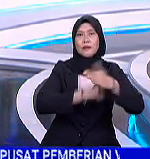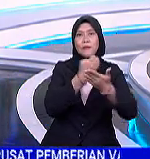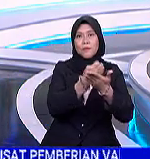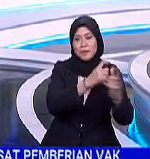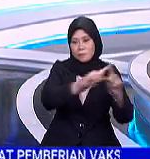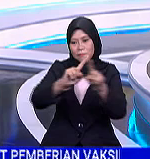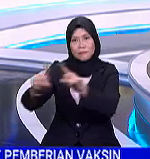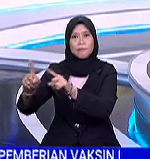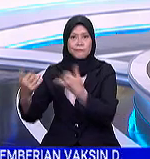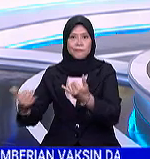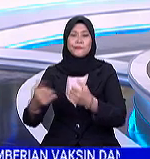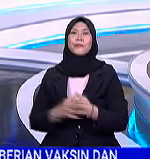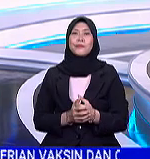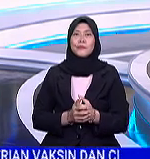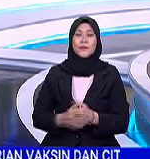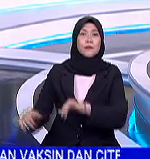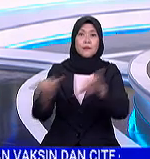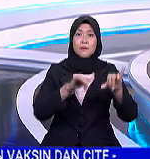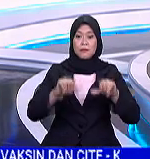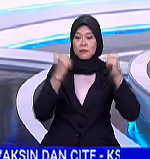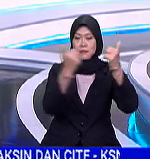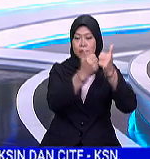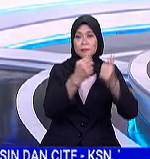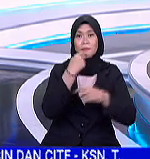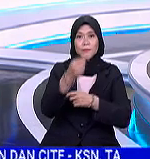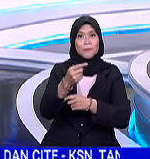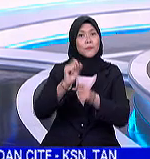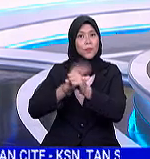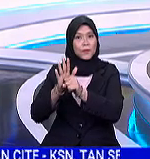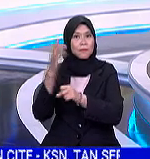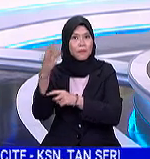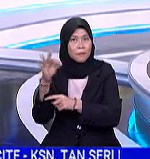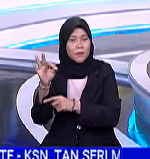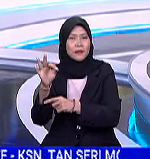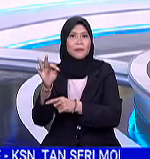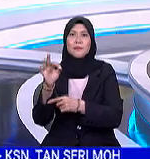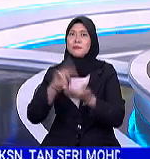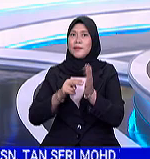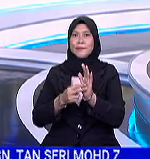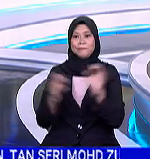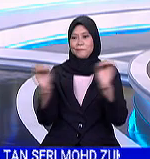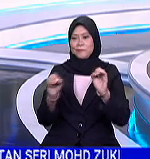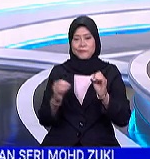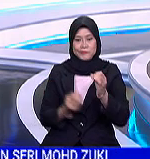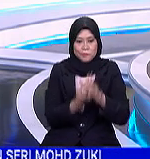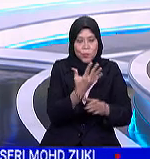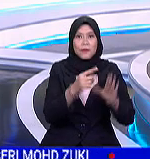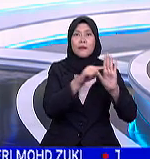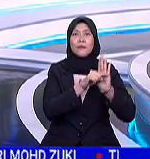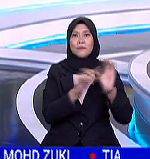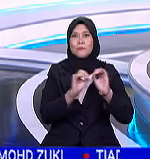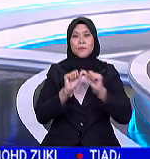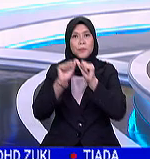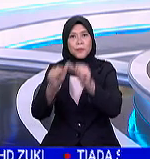pemakai dan kompetitif agency penerapan itu mencontohkan kobis 19 tidak akan memberi kesan negatif yang berterusan